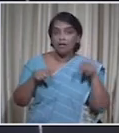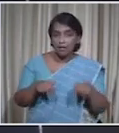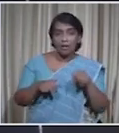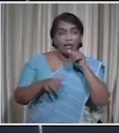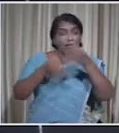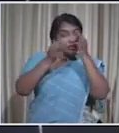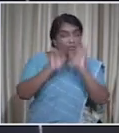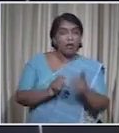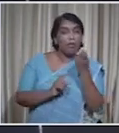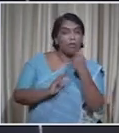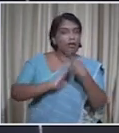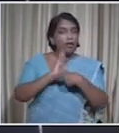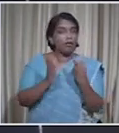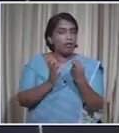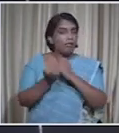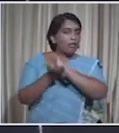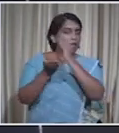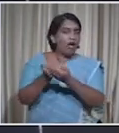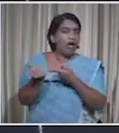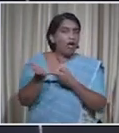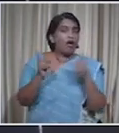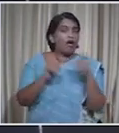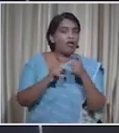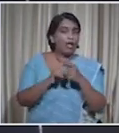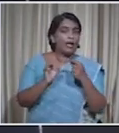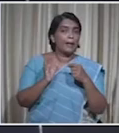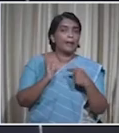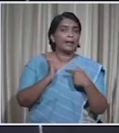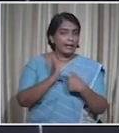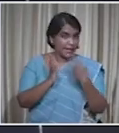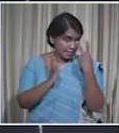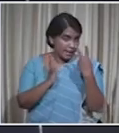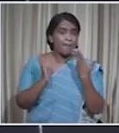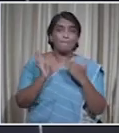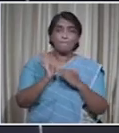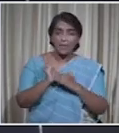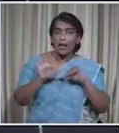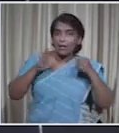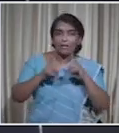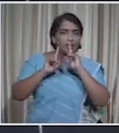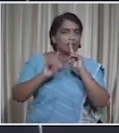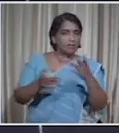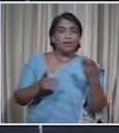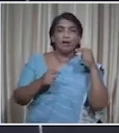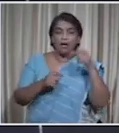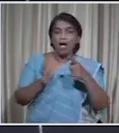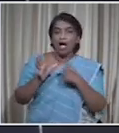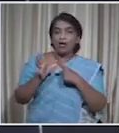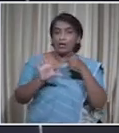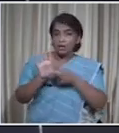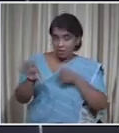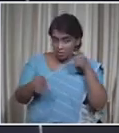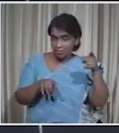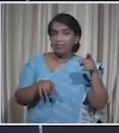හරියට කියලා නැහැ අපේ සංචිතය ඩොලර් බිලියන 2ද මිලියන 600ද කියලා මම අහන්නේ අනුරයාපා